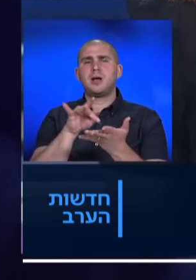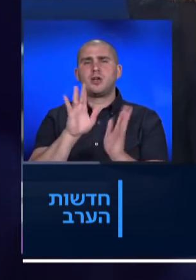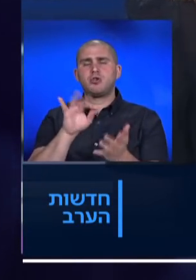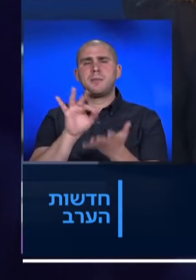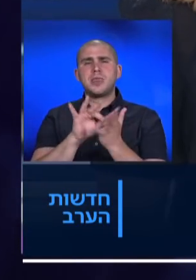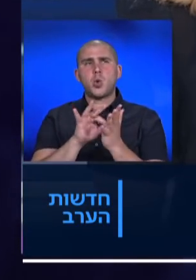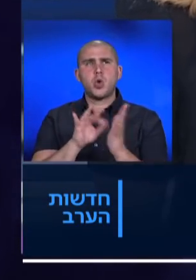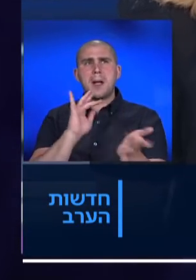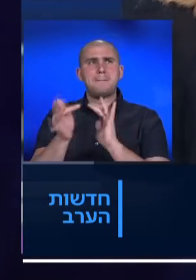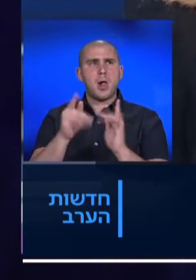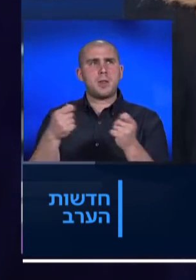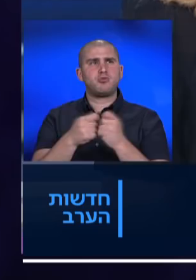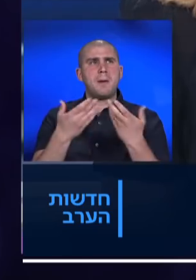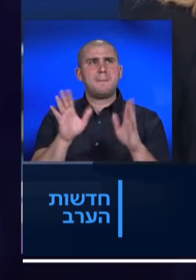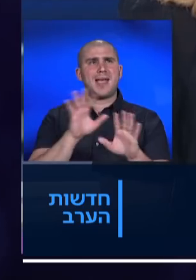בנוגע לפתיחת הקניונים.